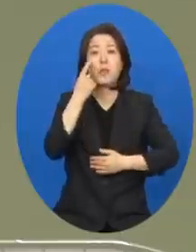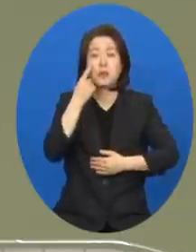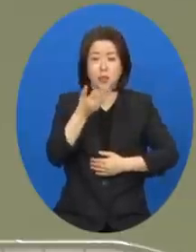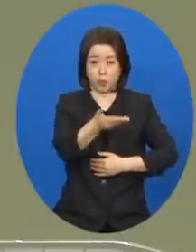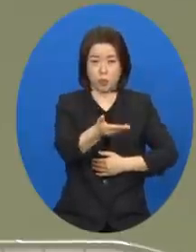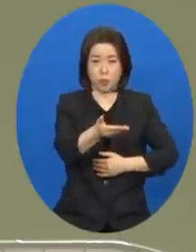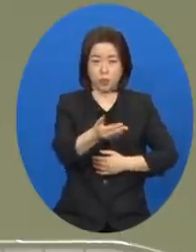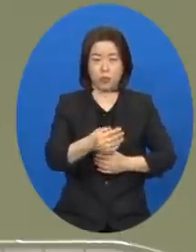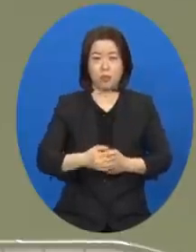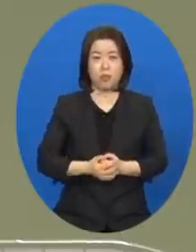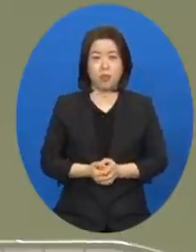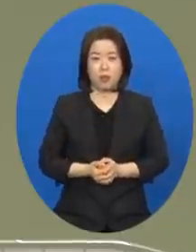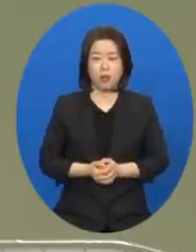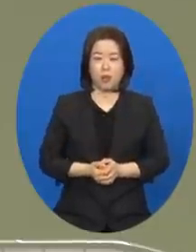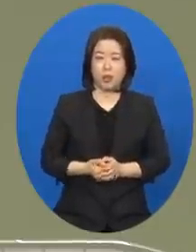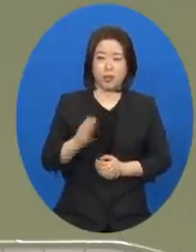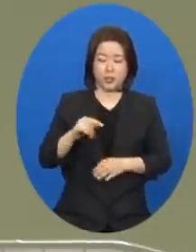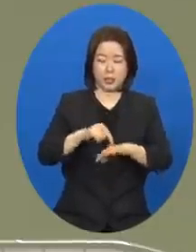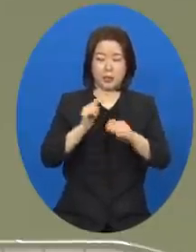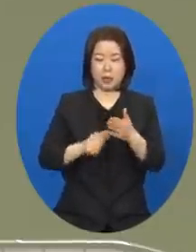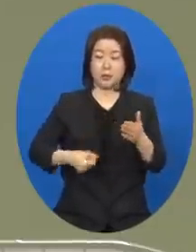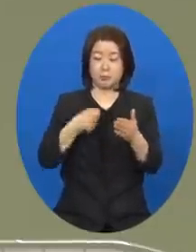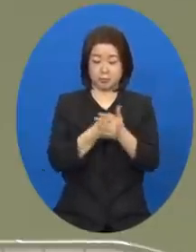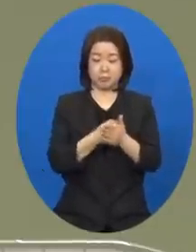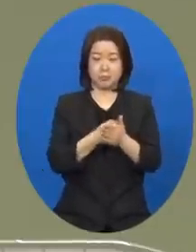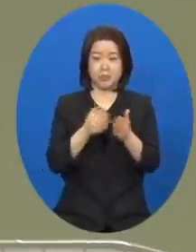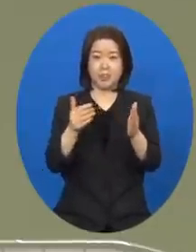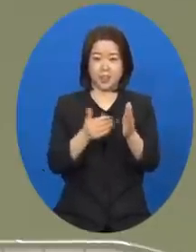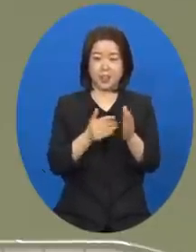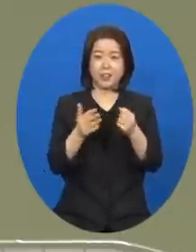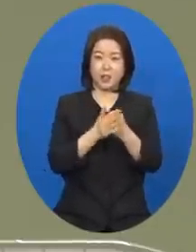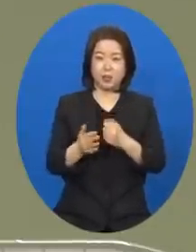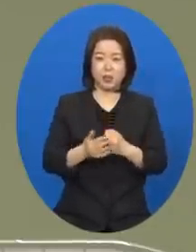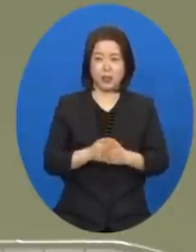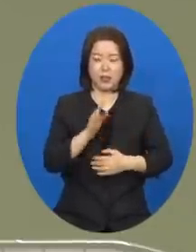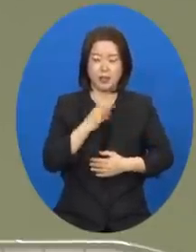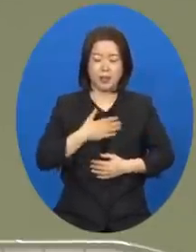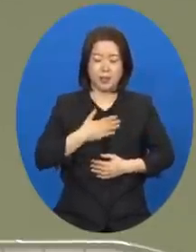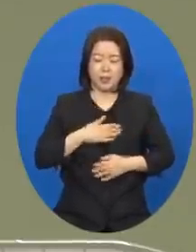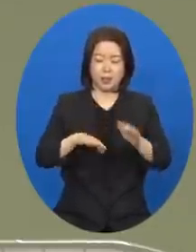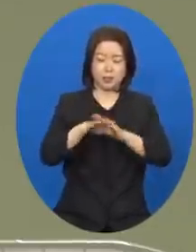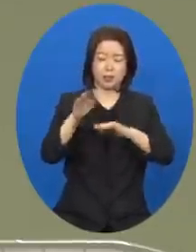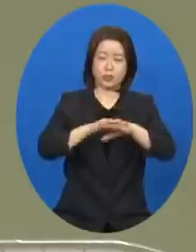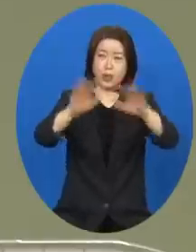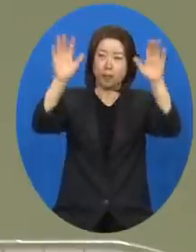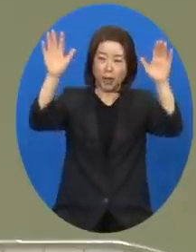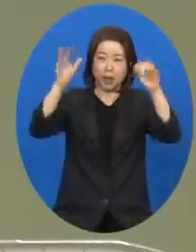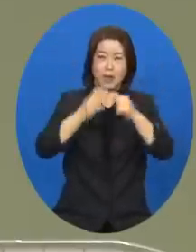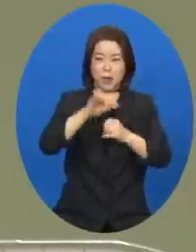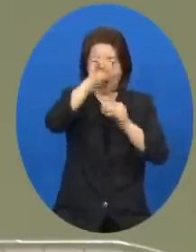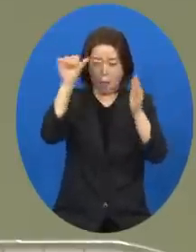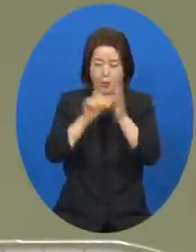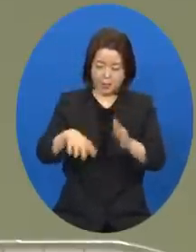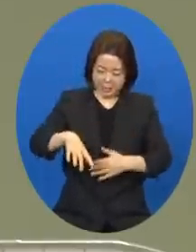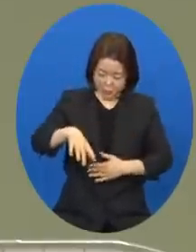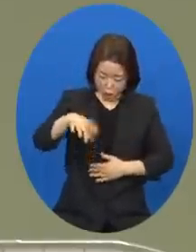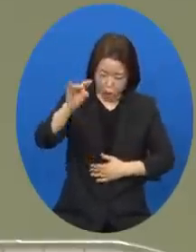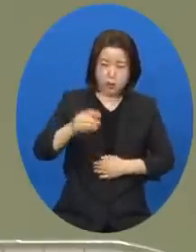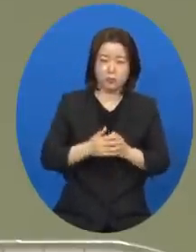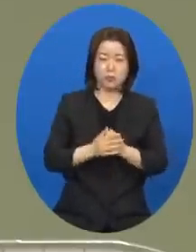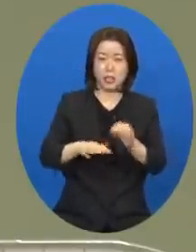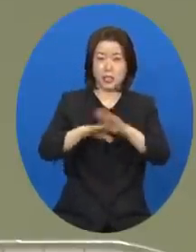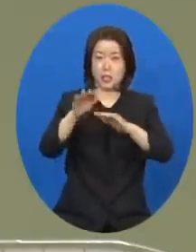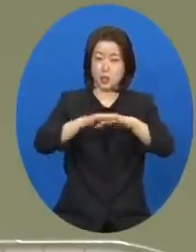그러는데 그냥 마음을 딱 정리를 했으니까 진짜 두 손 들고 자기 평생 처음 그렇게